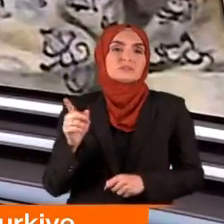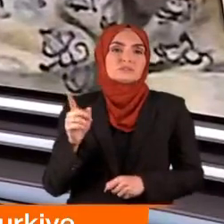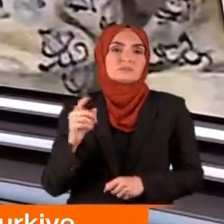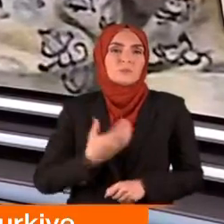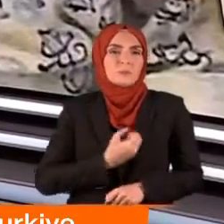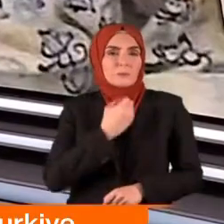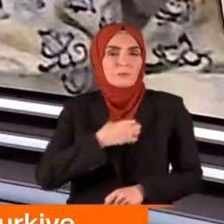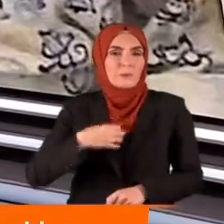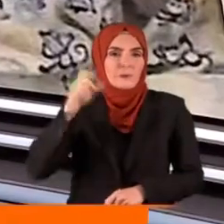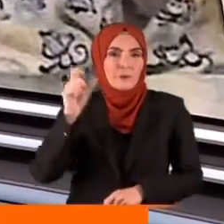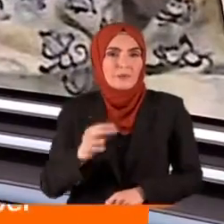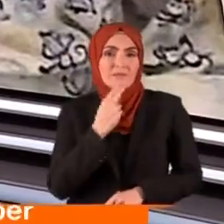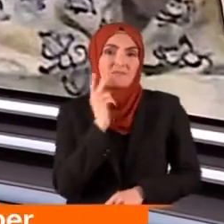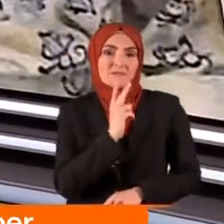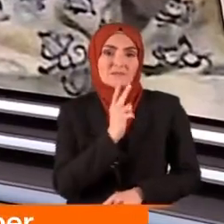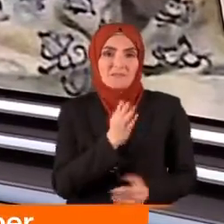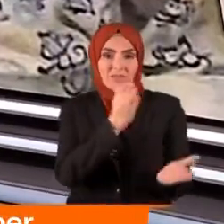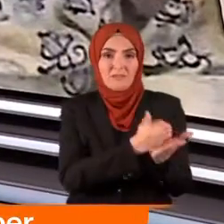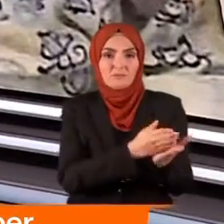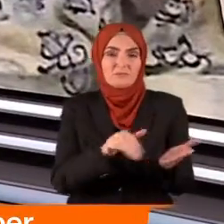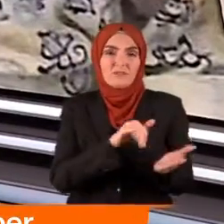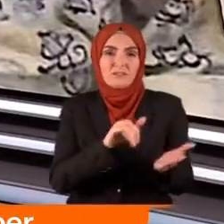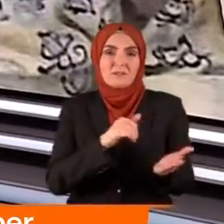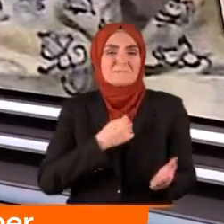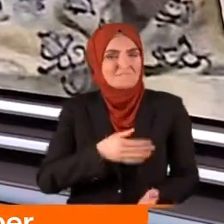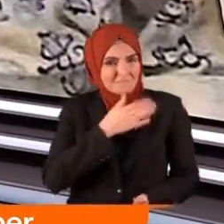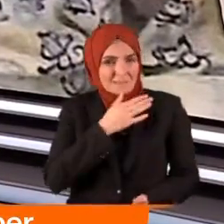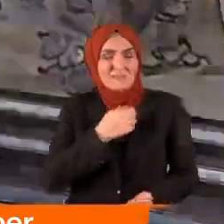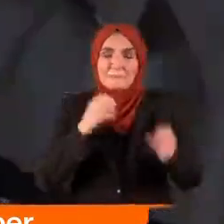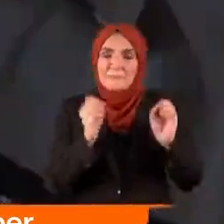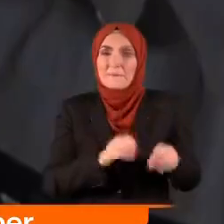tabutu başında bilseydim bırakmazdım diye ağladı.